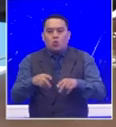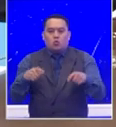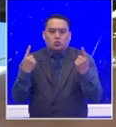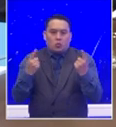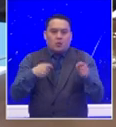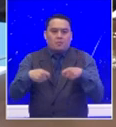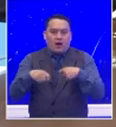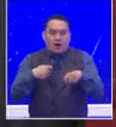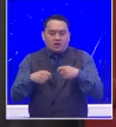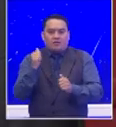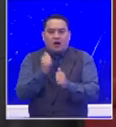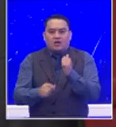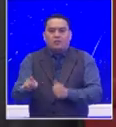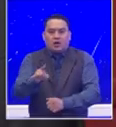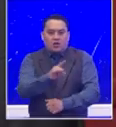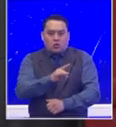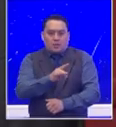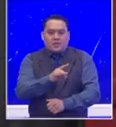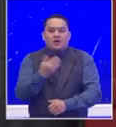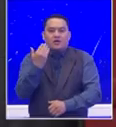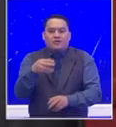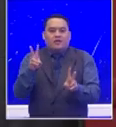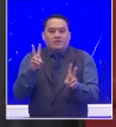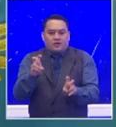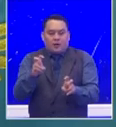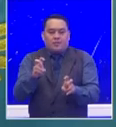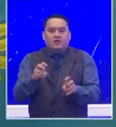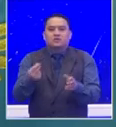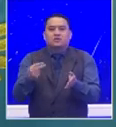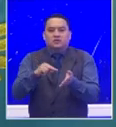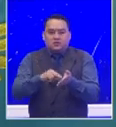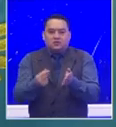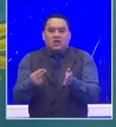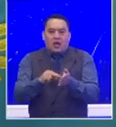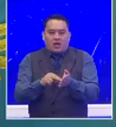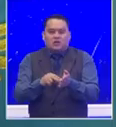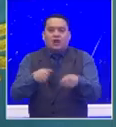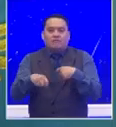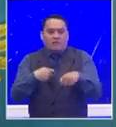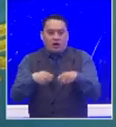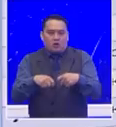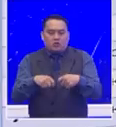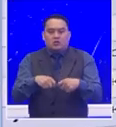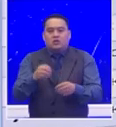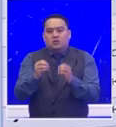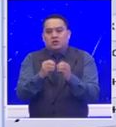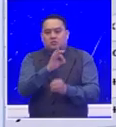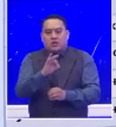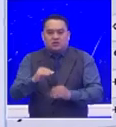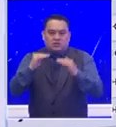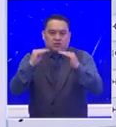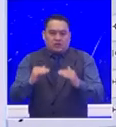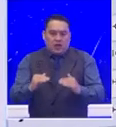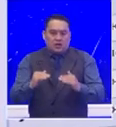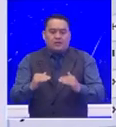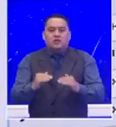продуктовые магазины в каждом районе области. В них в рамках предельно допустимых цен стоимость на продтовары будет на 10% ниже